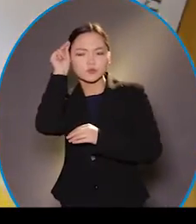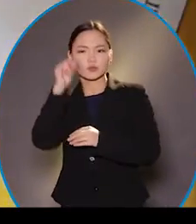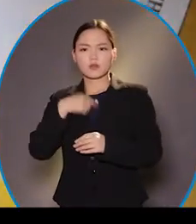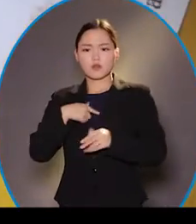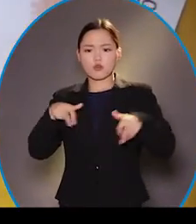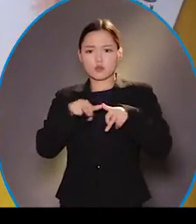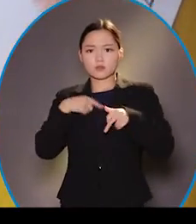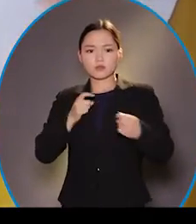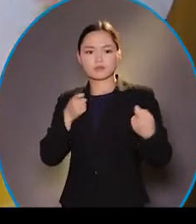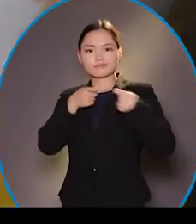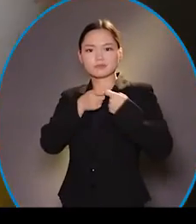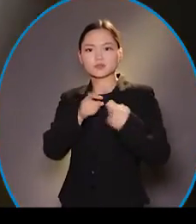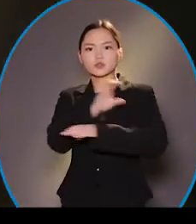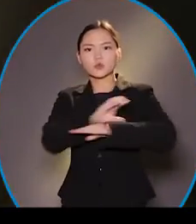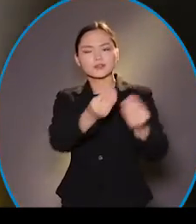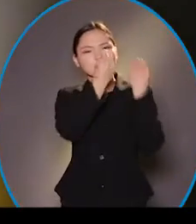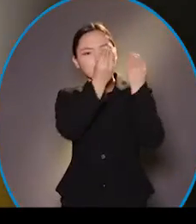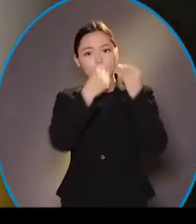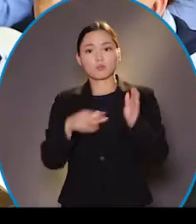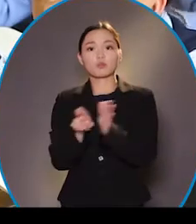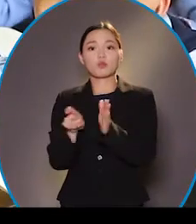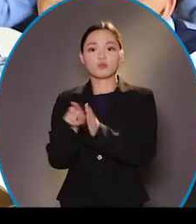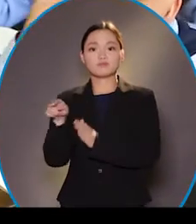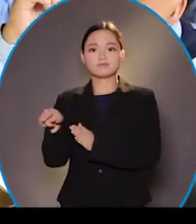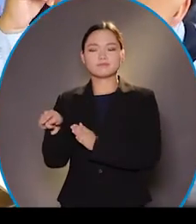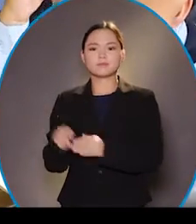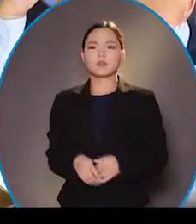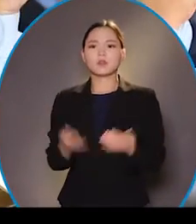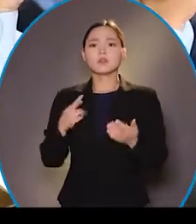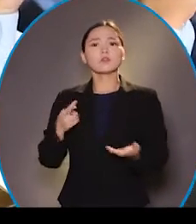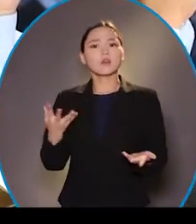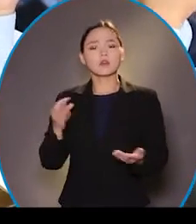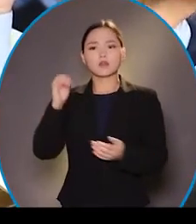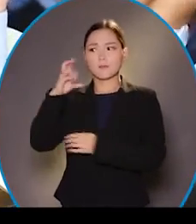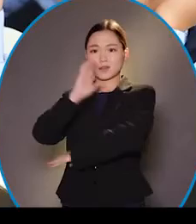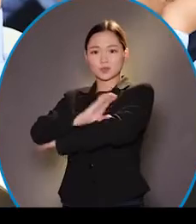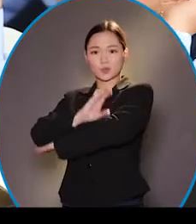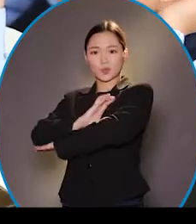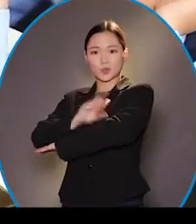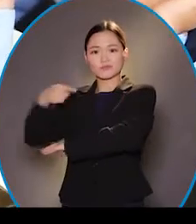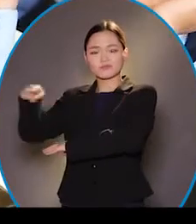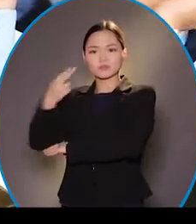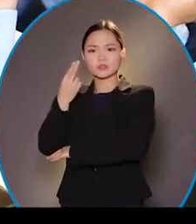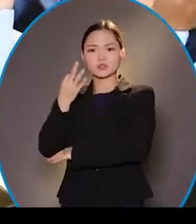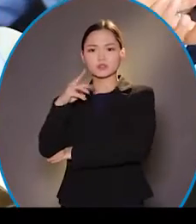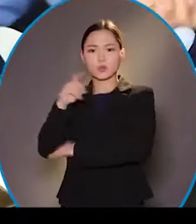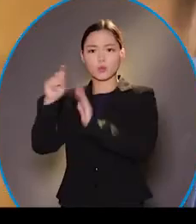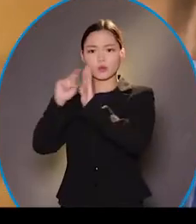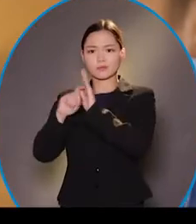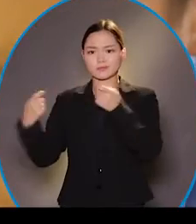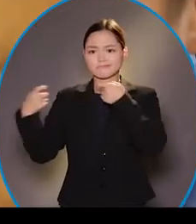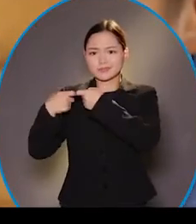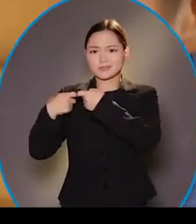тохирсон сургалтанд хамрагдах боломжтой юм. Учир нь ердийн сургуулийн цөм хөтөлбөрөөр бусад сурагчдын адил